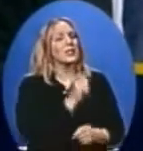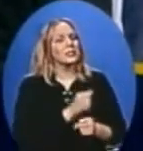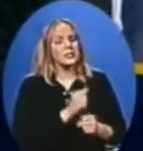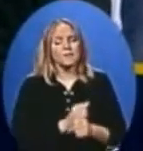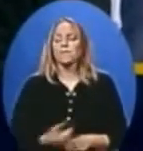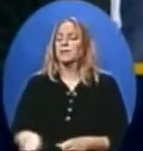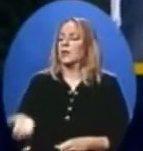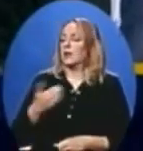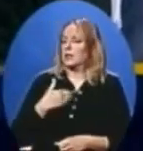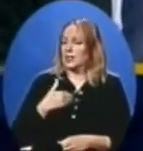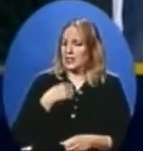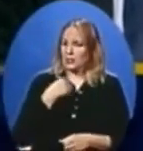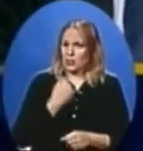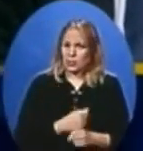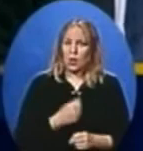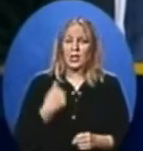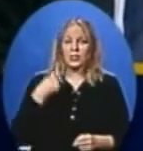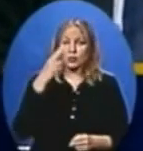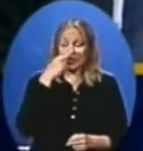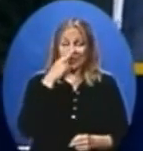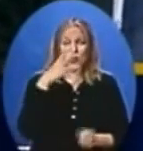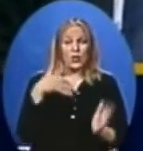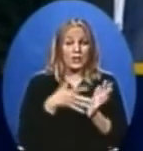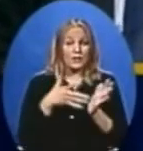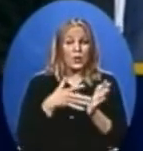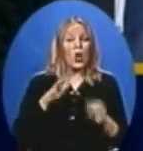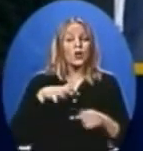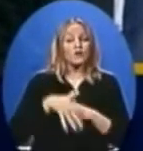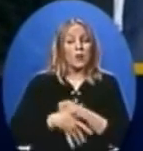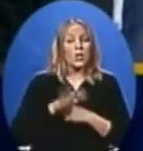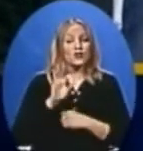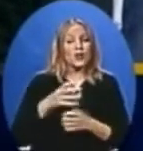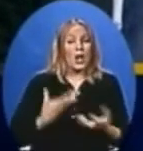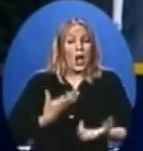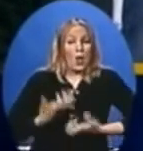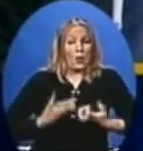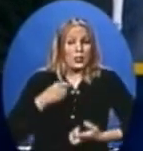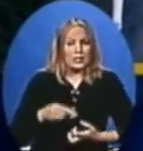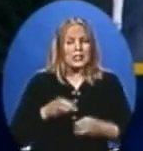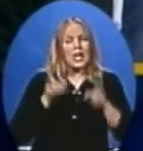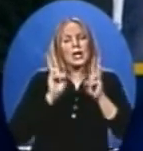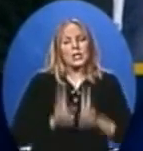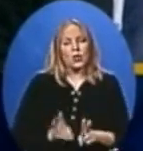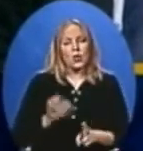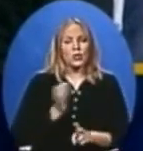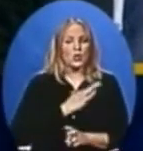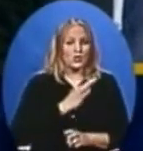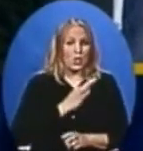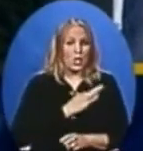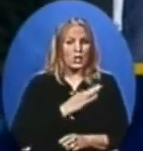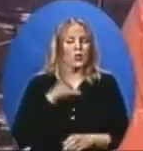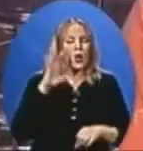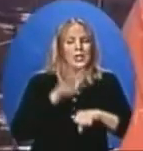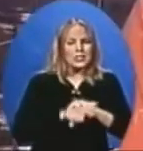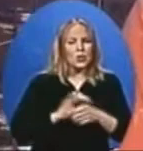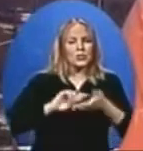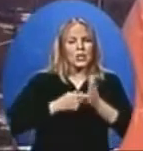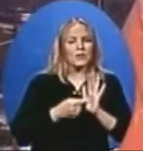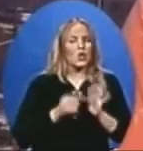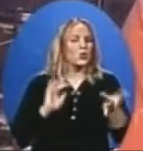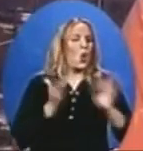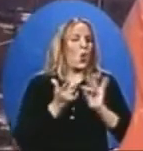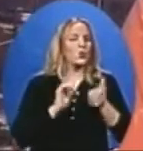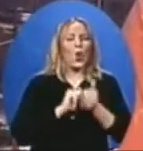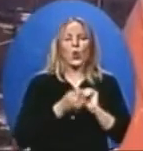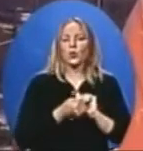אגיד מה אנחנו עשינו. Okay. אנחנו ניסינו לבדוק את ההשפעה של ההורמון הזה על היכולת שלנו לזהות כוונות